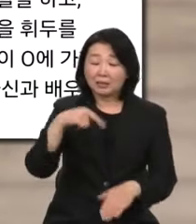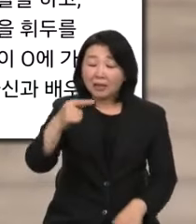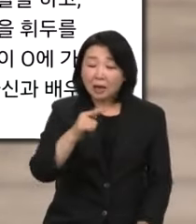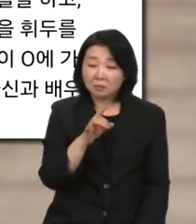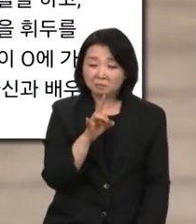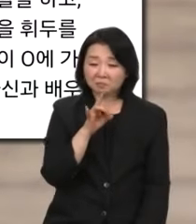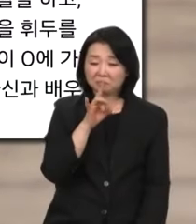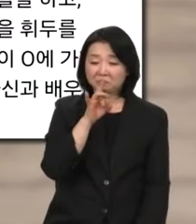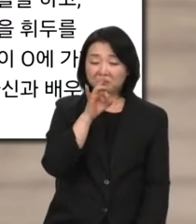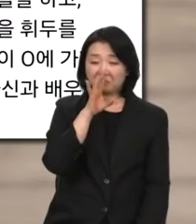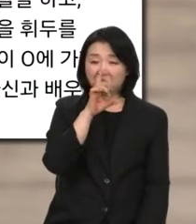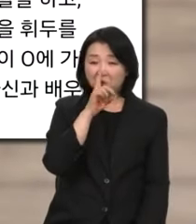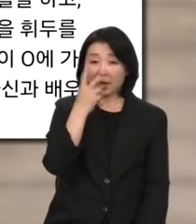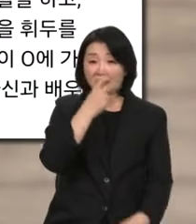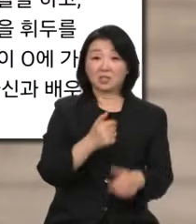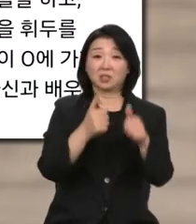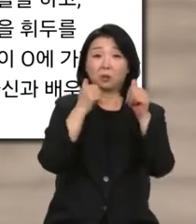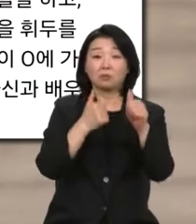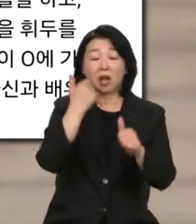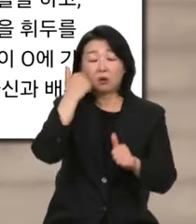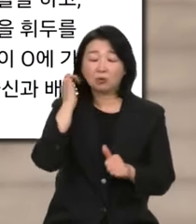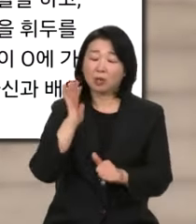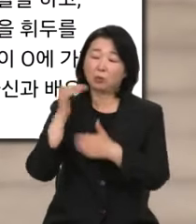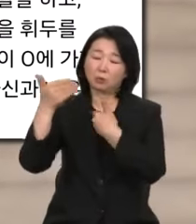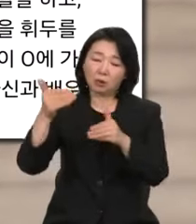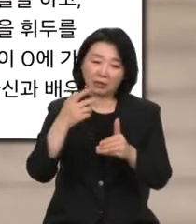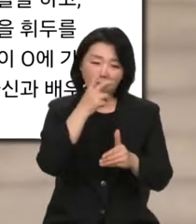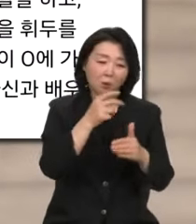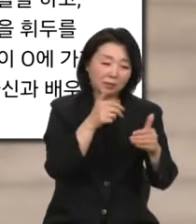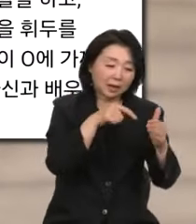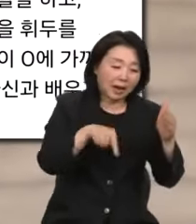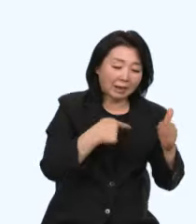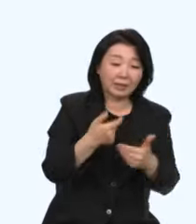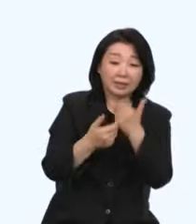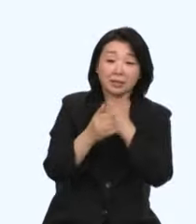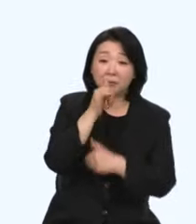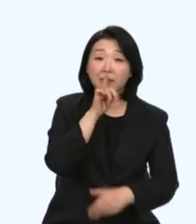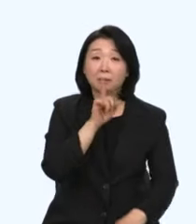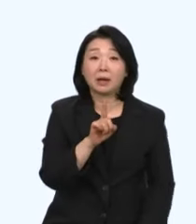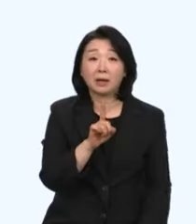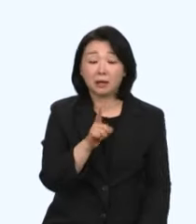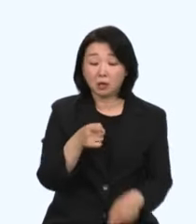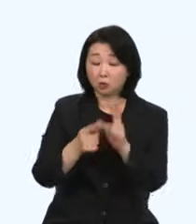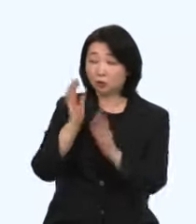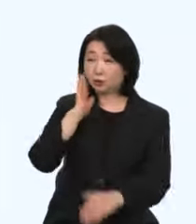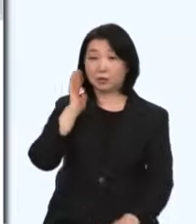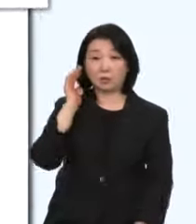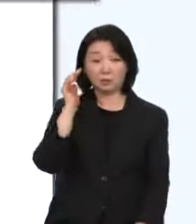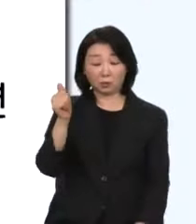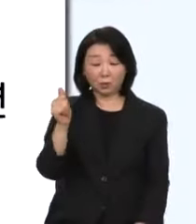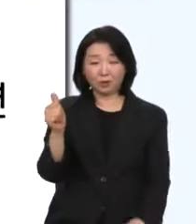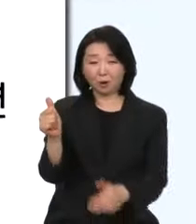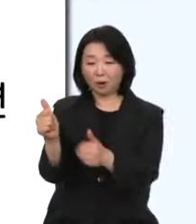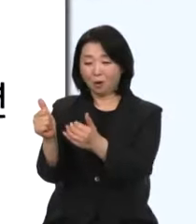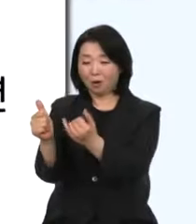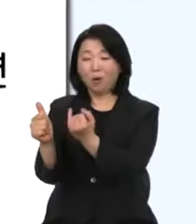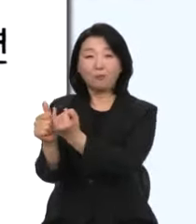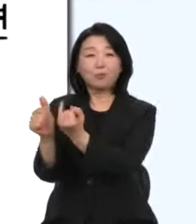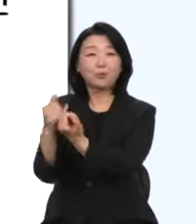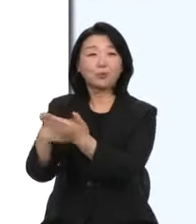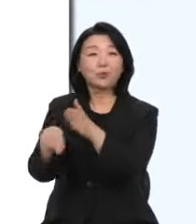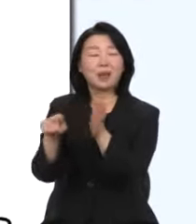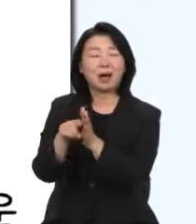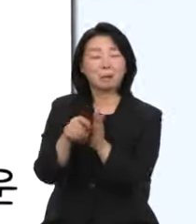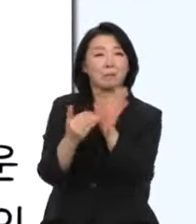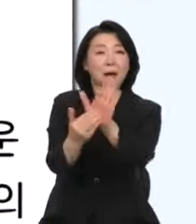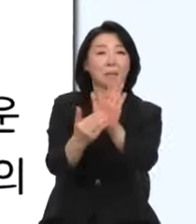자리를 놓고 대통령실과 검찰 내부에 긴장이 발생하고 있다고 적었습니다. 윤석열 대통령이 자신과 배우자를 위한 뻔뻔한